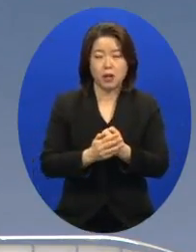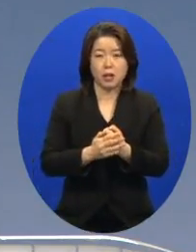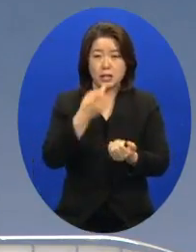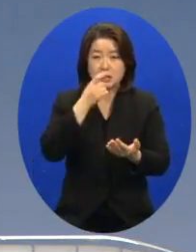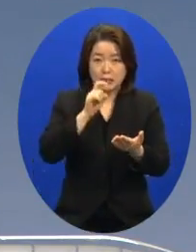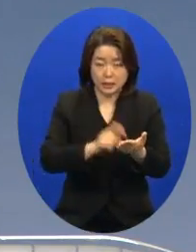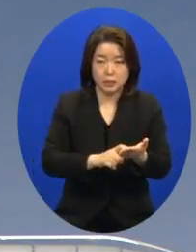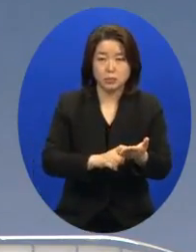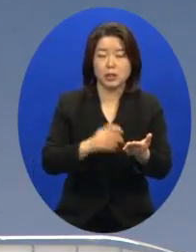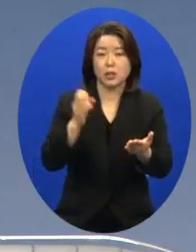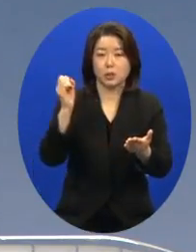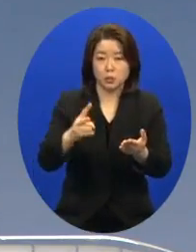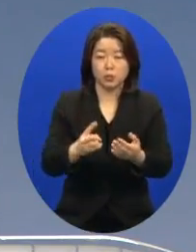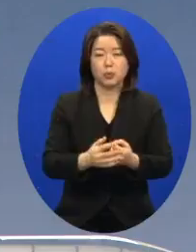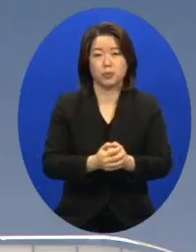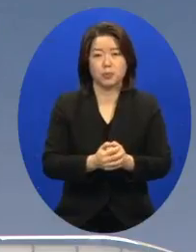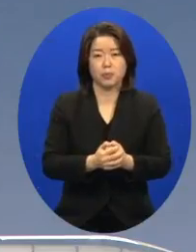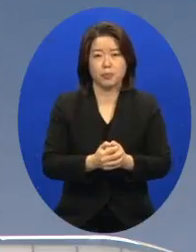또